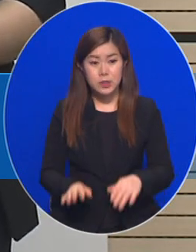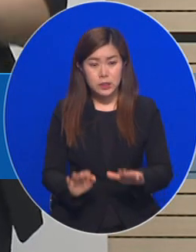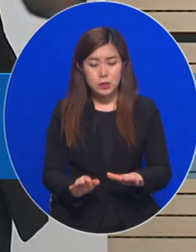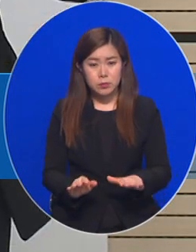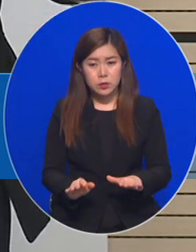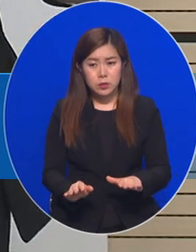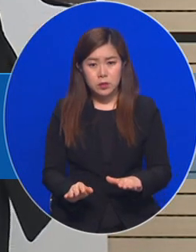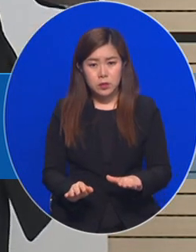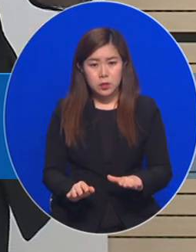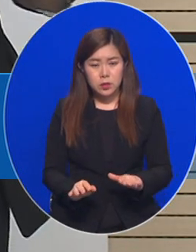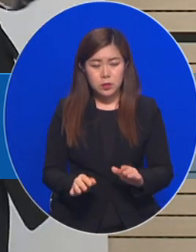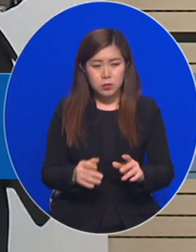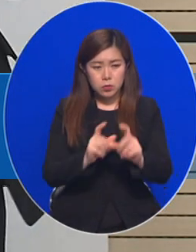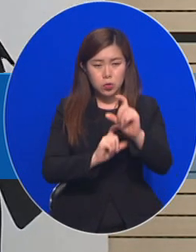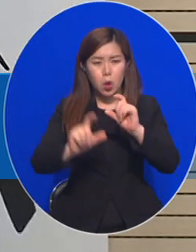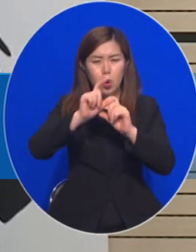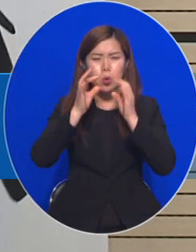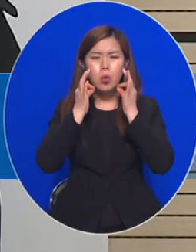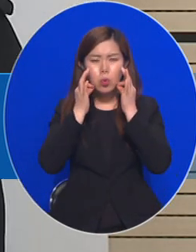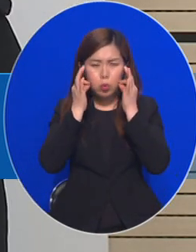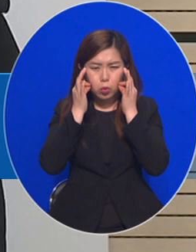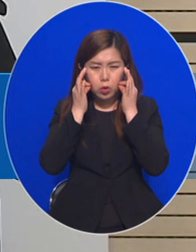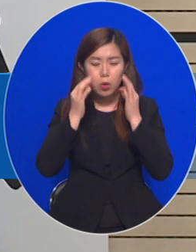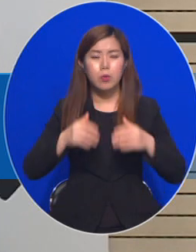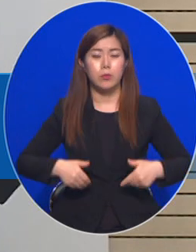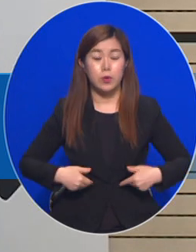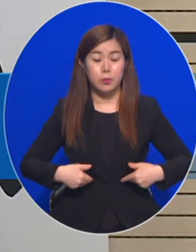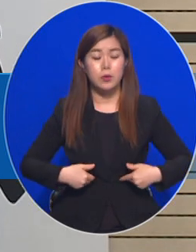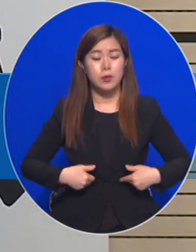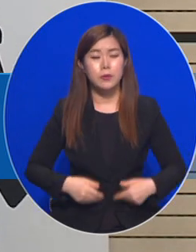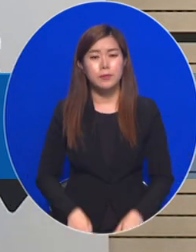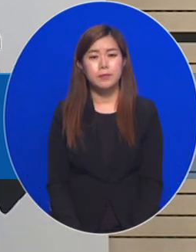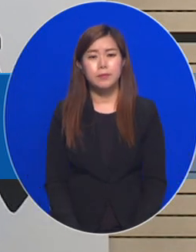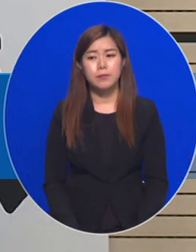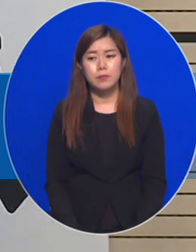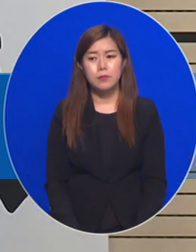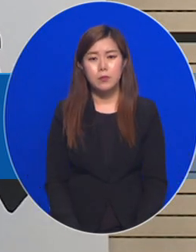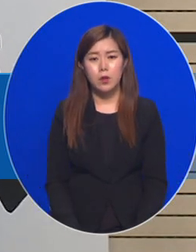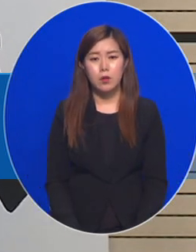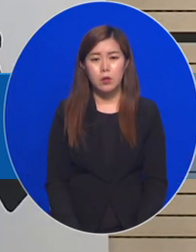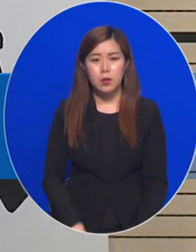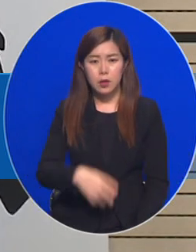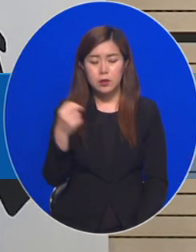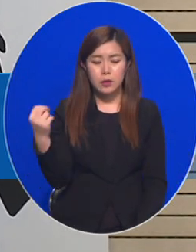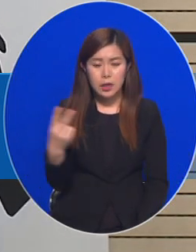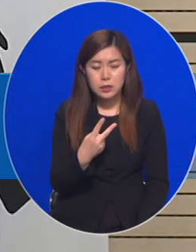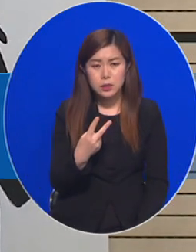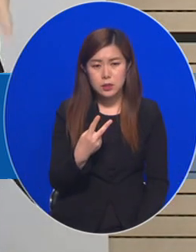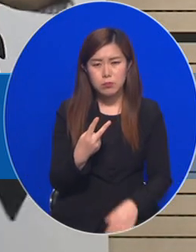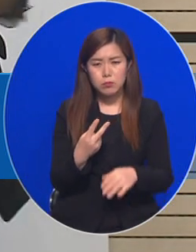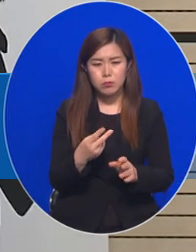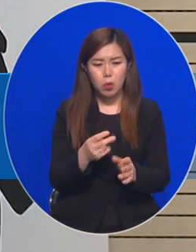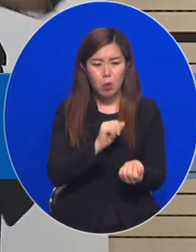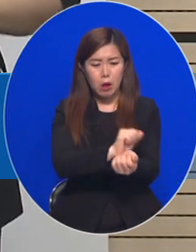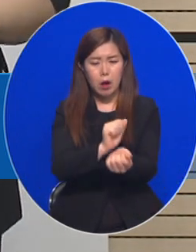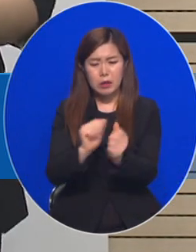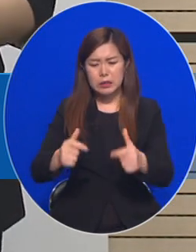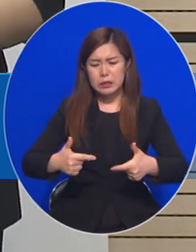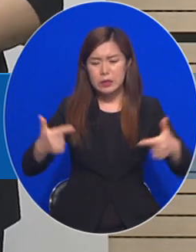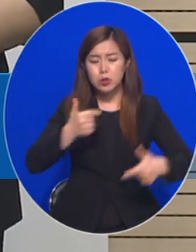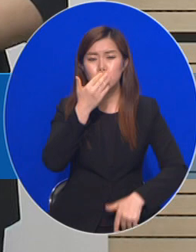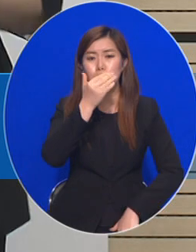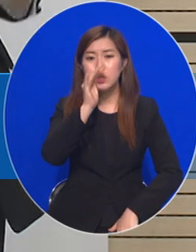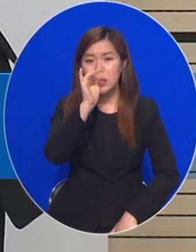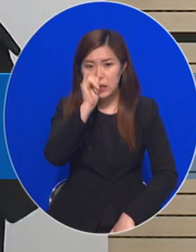흔들리는 공든탑을 바로잡는 과정에 있습니다. 언제든지 다시 무너질 수 있다는 긴장감과